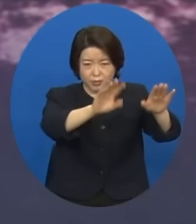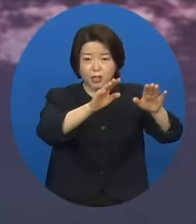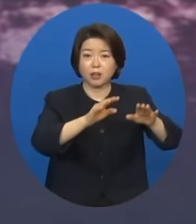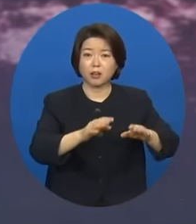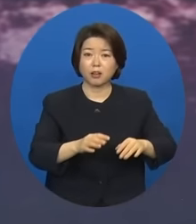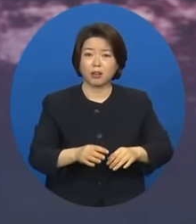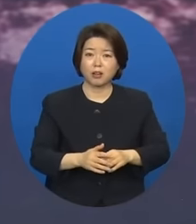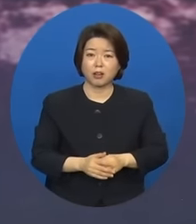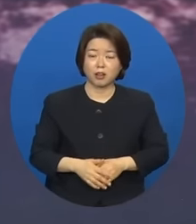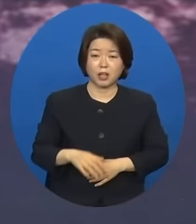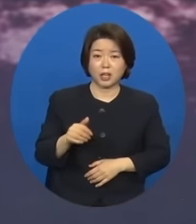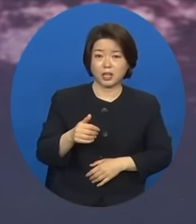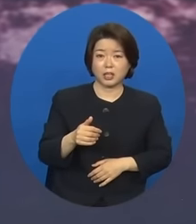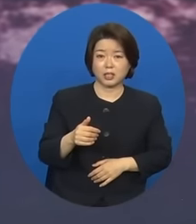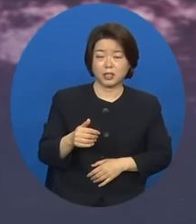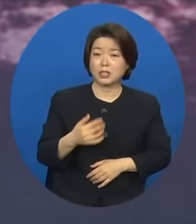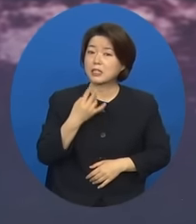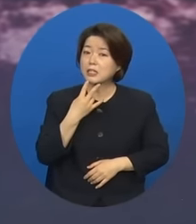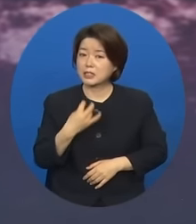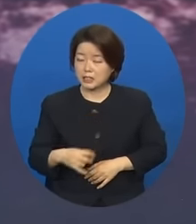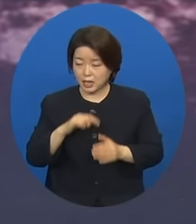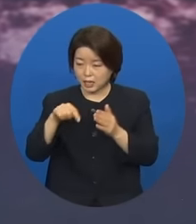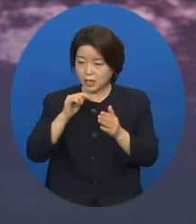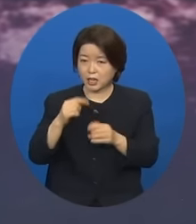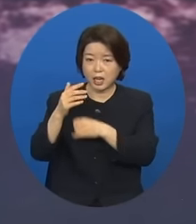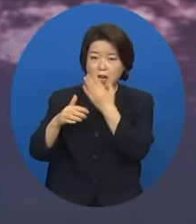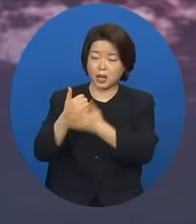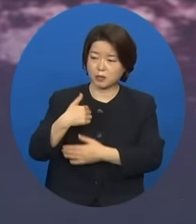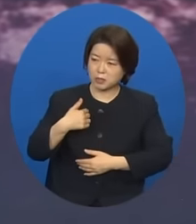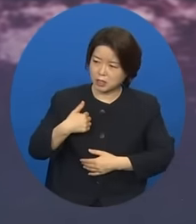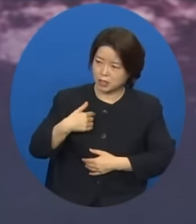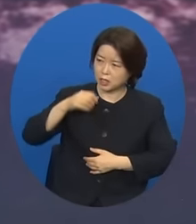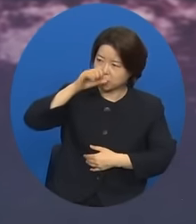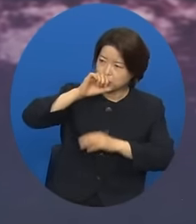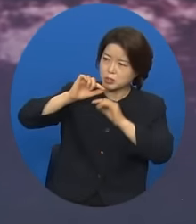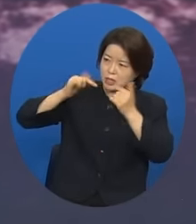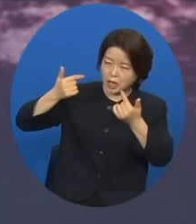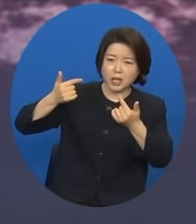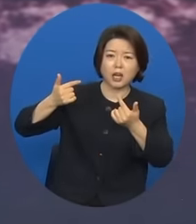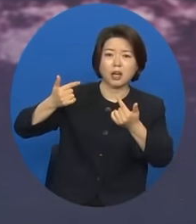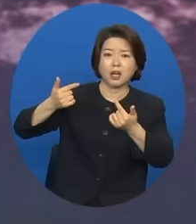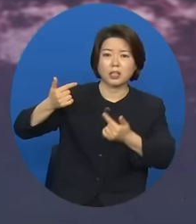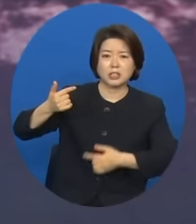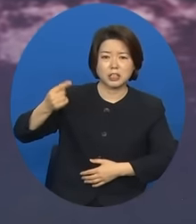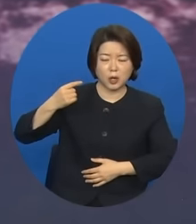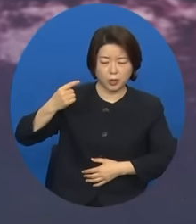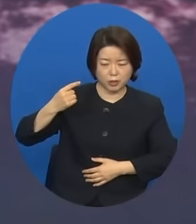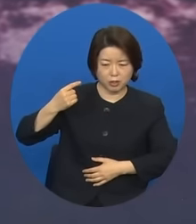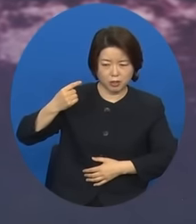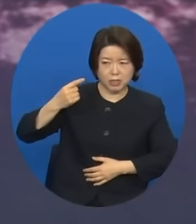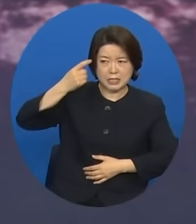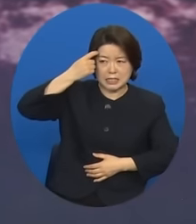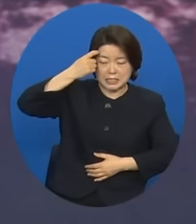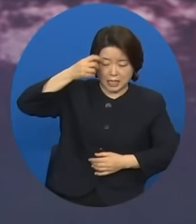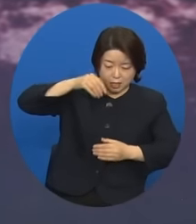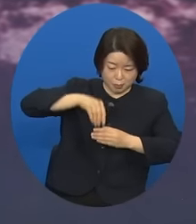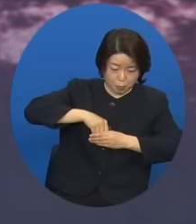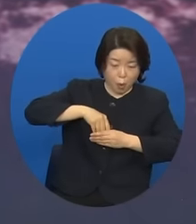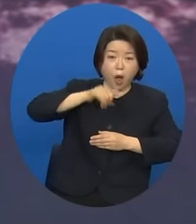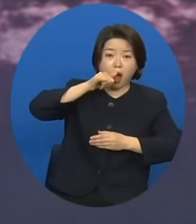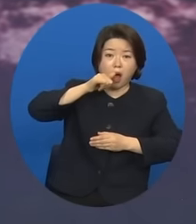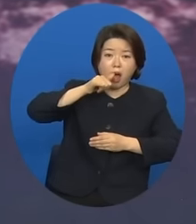하갈 안에 하나님은 내게는 선하지 안나라고 하는 그런 어떤 그 씨앗이 지금 들어간